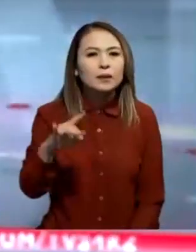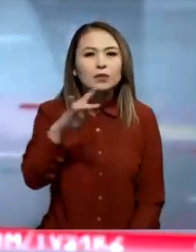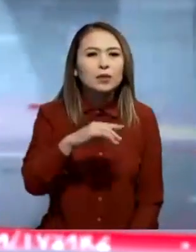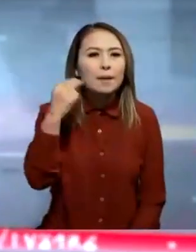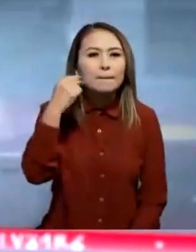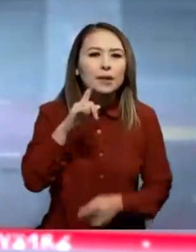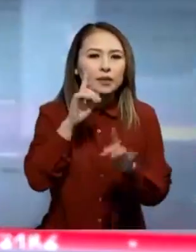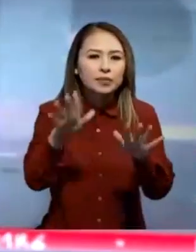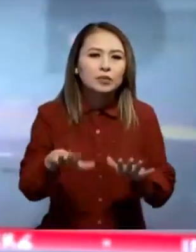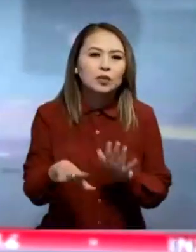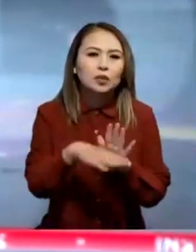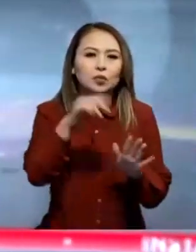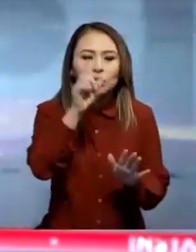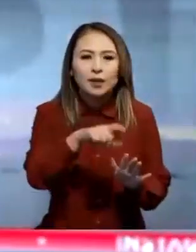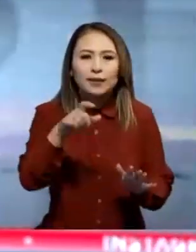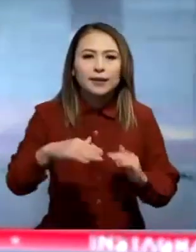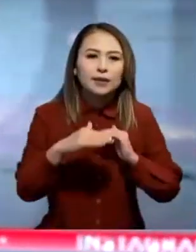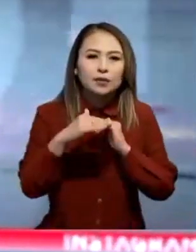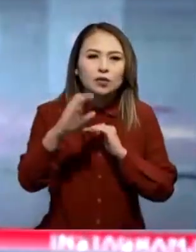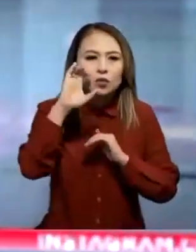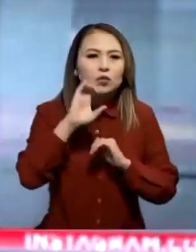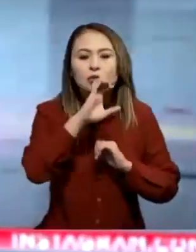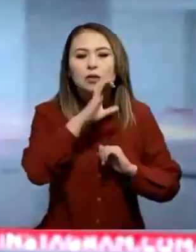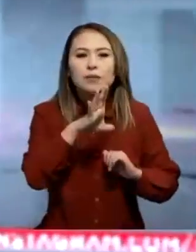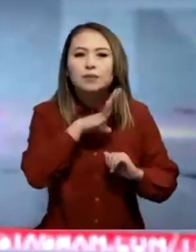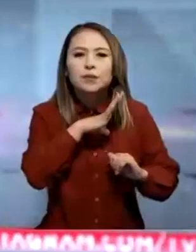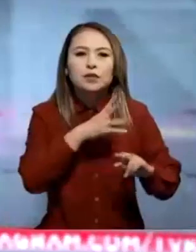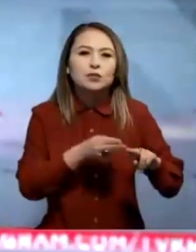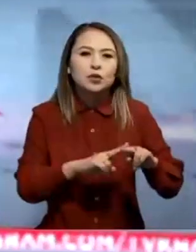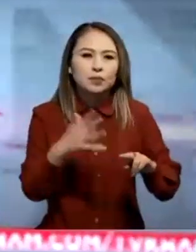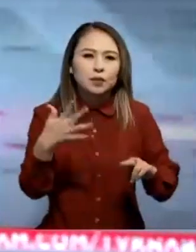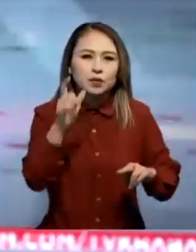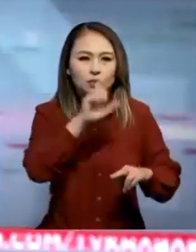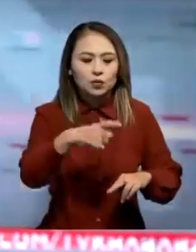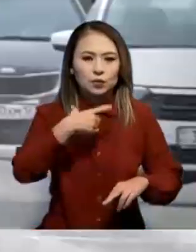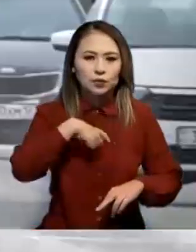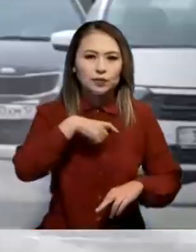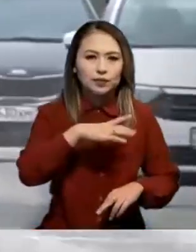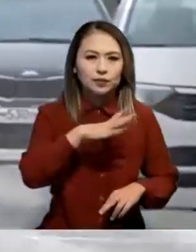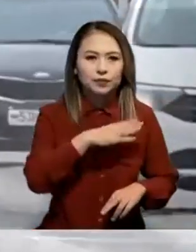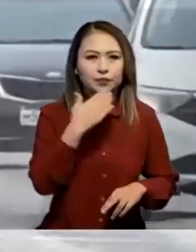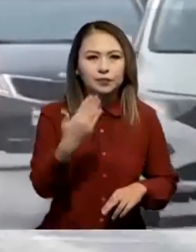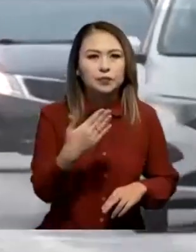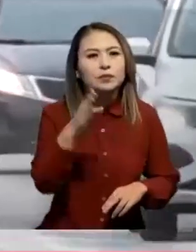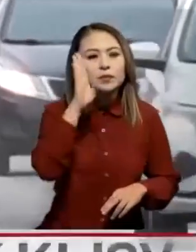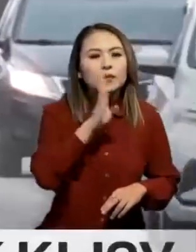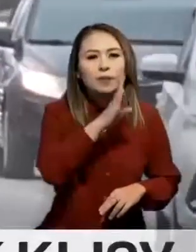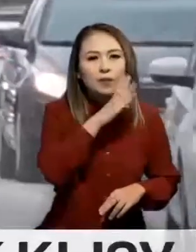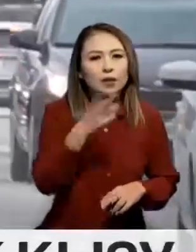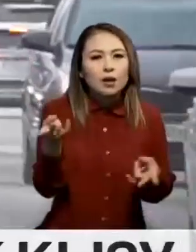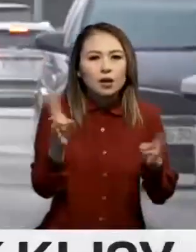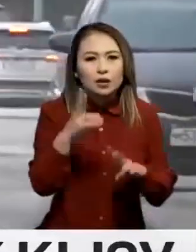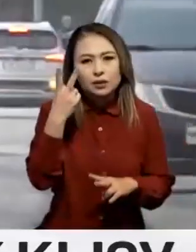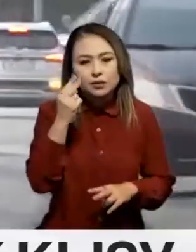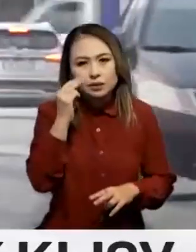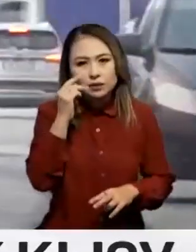Қазақстан Республикасы парламенті сенатының депутаттығына еліміздің солтүстігіне бес үміткер өзін өзі ұсынды. Олардың үшеуі әйел, қалғаны ер